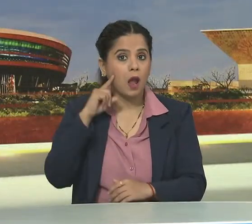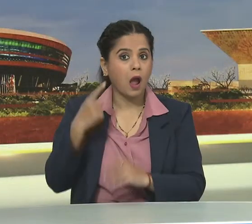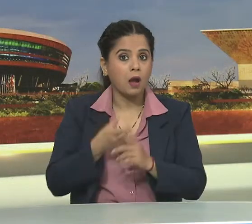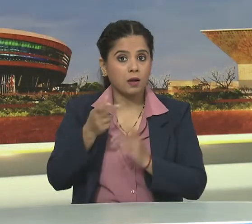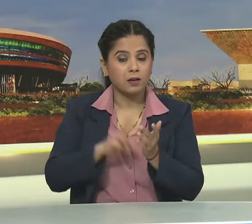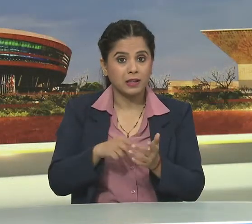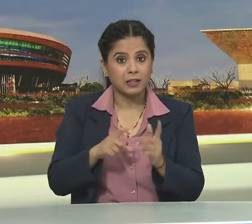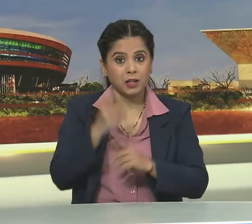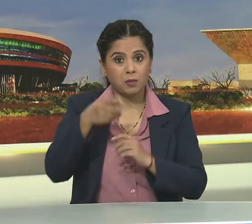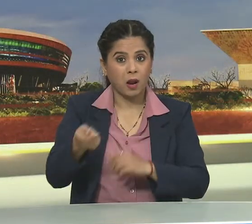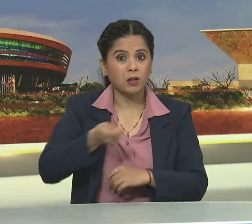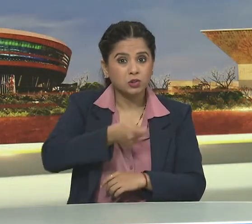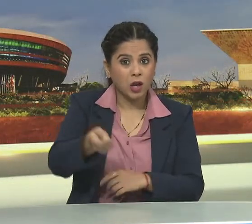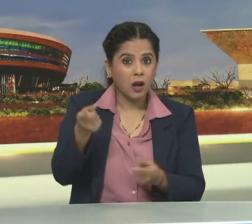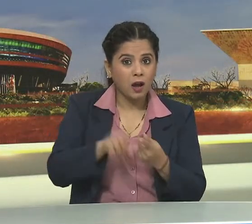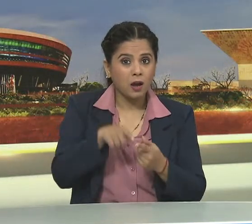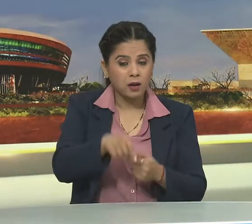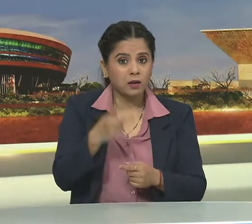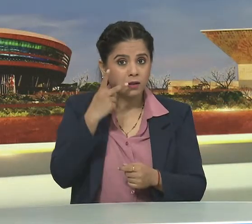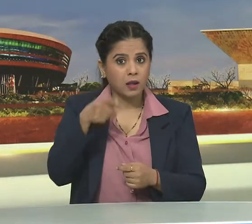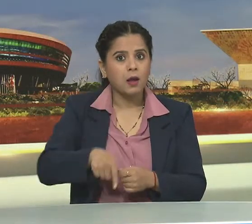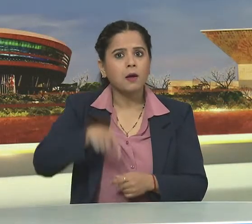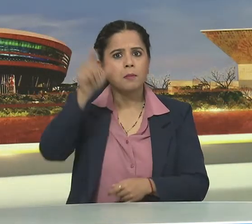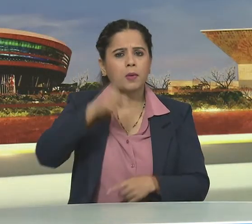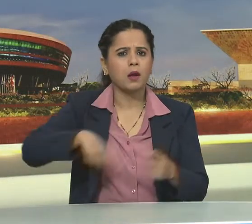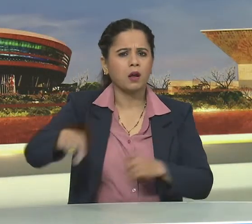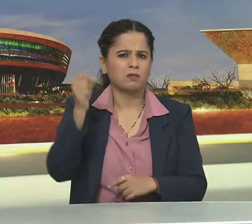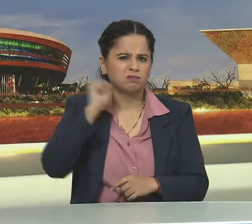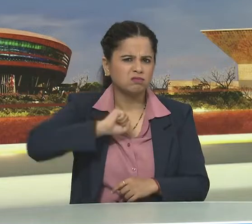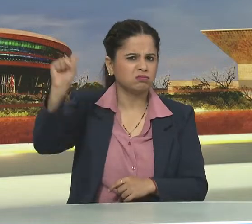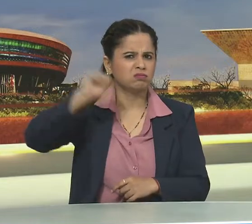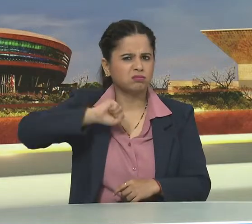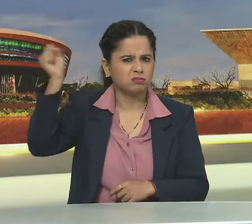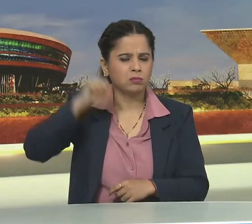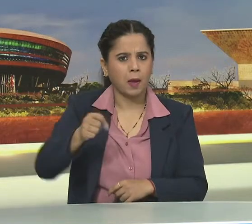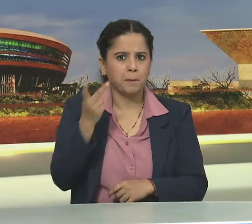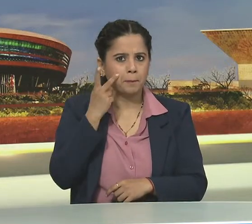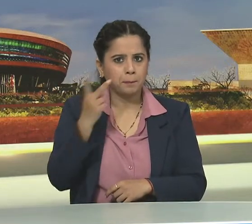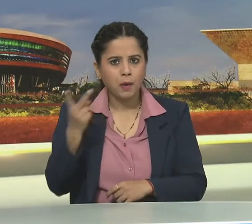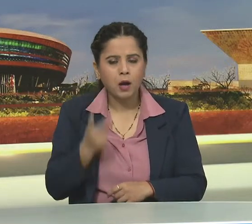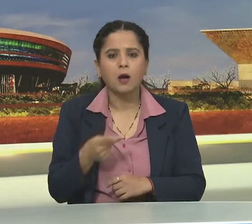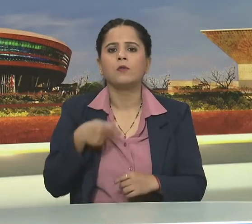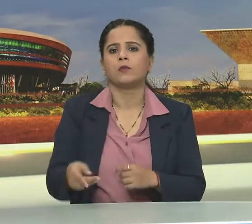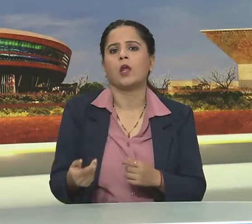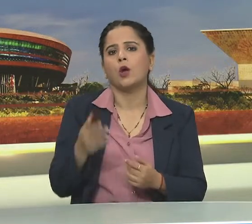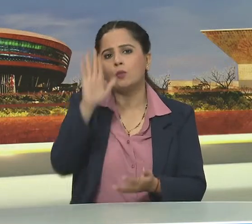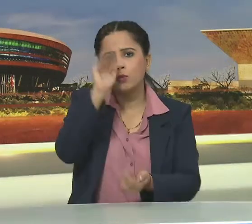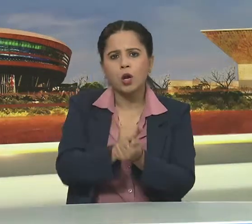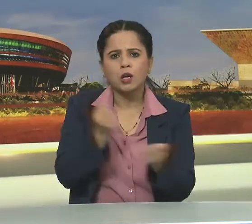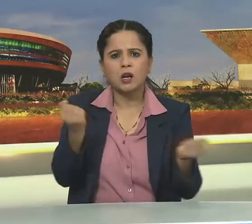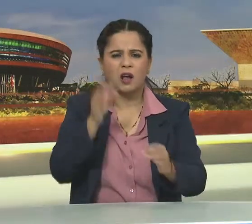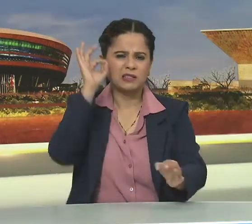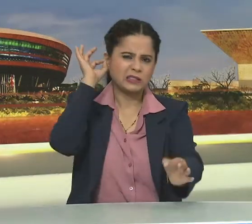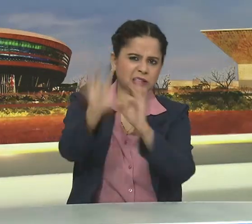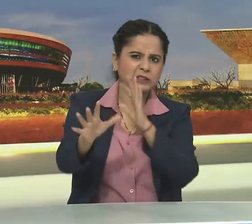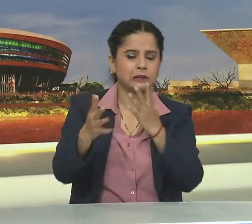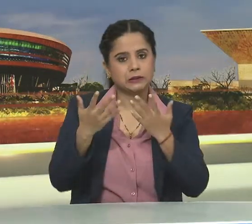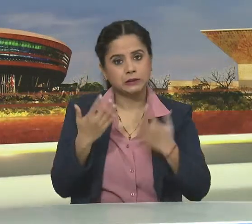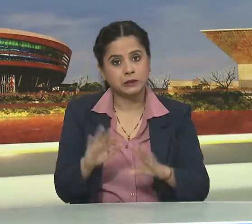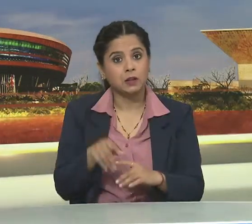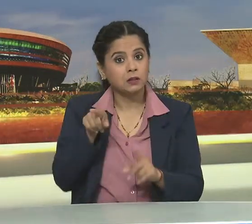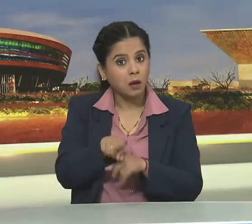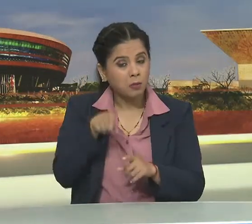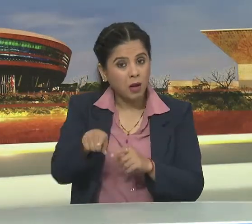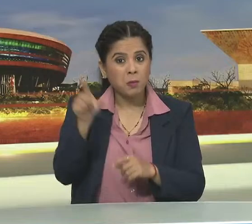आयरलैंड की डबलिन में चाकूबाजी की इस घटना के बाद प्रदर्शनकारियों ने बस और पुलिस कार को आग के हवाले कर दिया। साथ